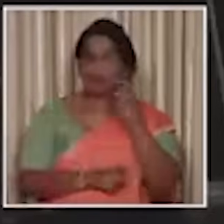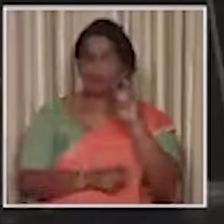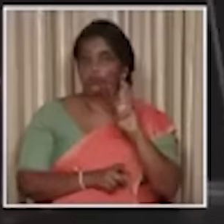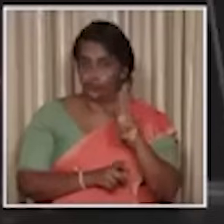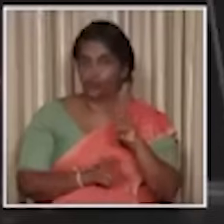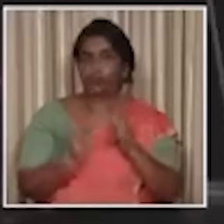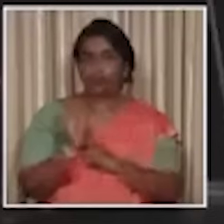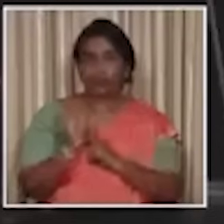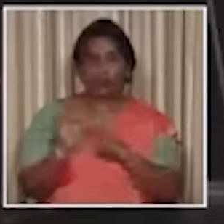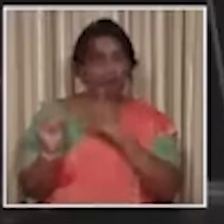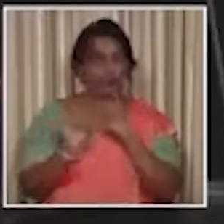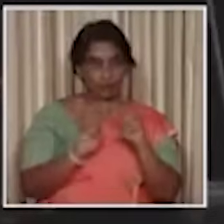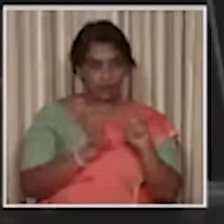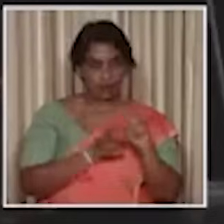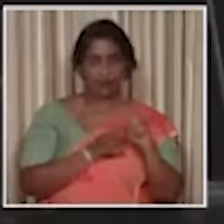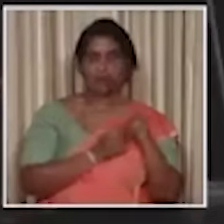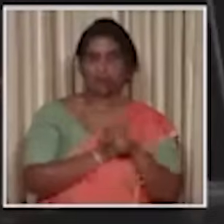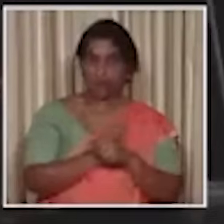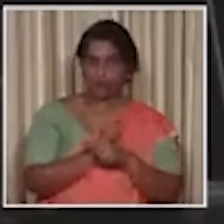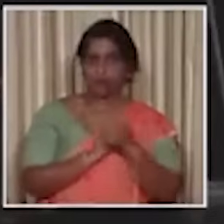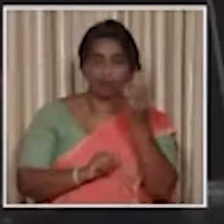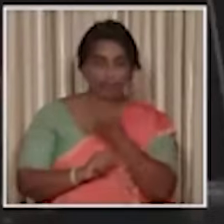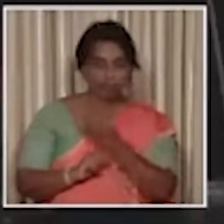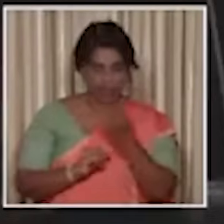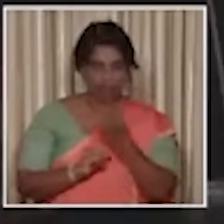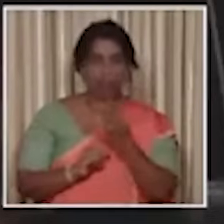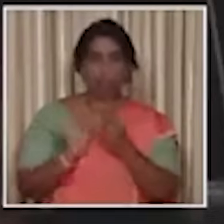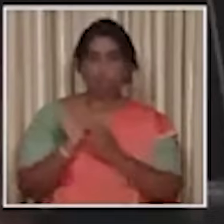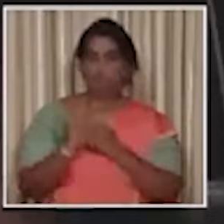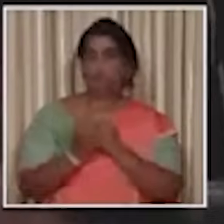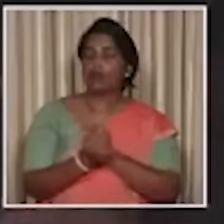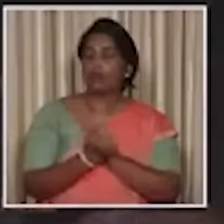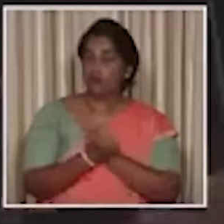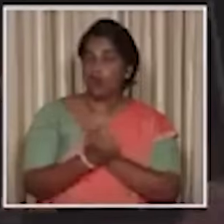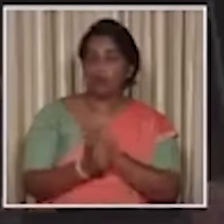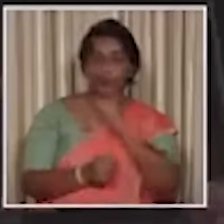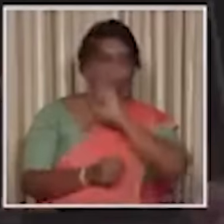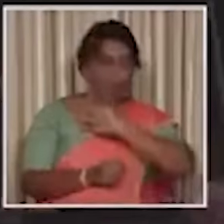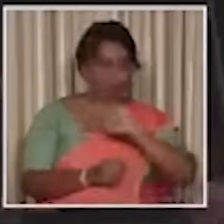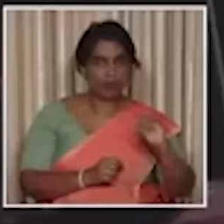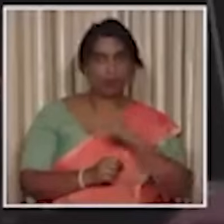2023 11/22 மேற்குறித்த மூவரையும் மாங்குளம் போலீஸ் நிலையத்துக்கு அழைத்து துயிலுமில்ல முகப்பினை எதிர்வரும்